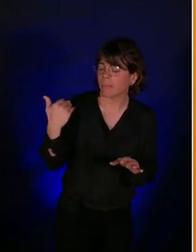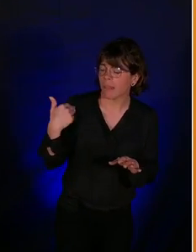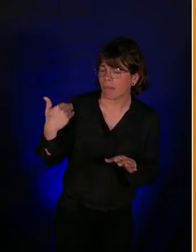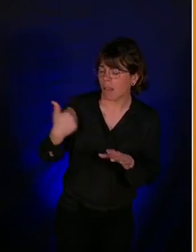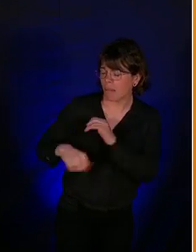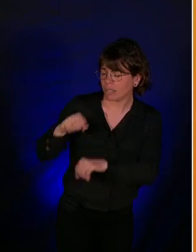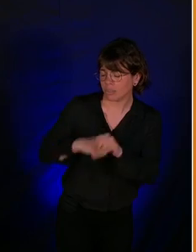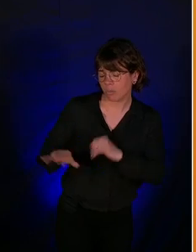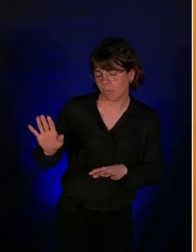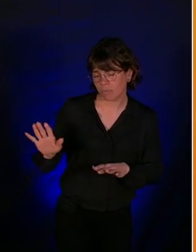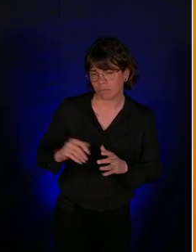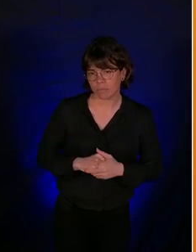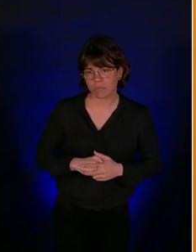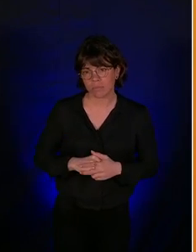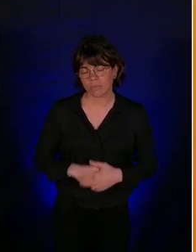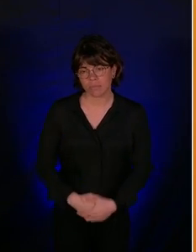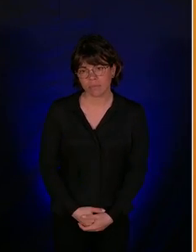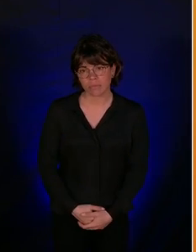interpellationorganisation donc